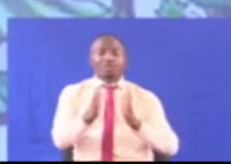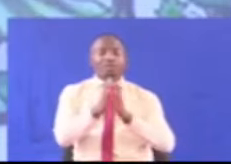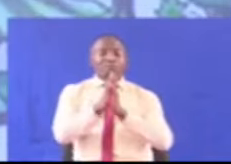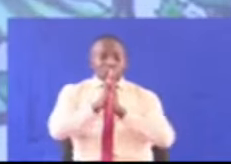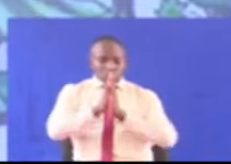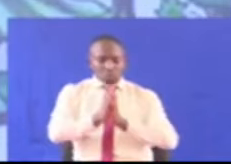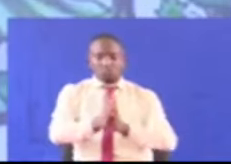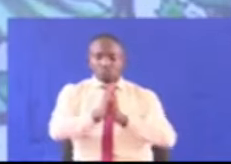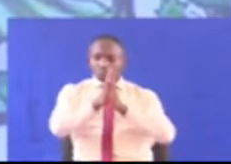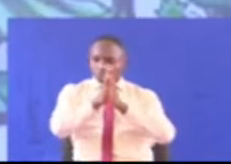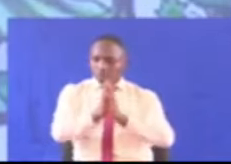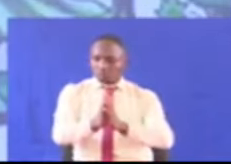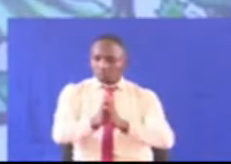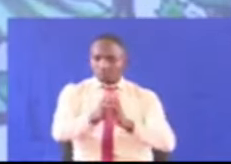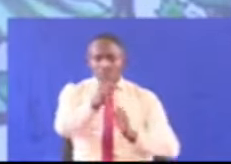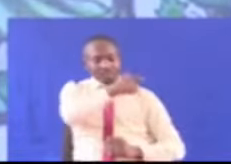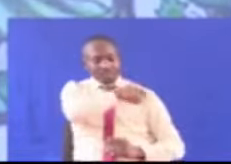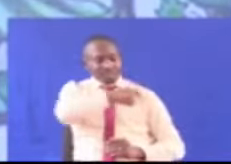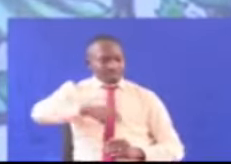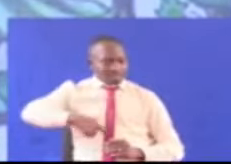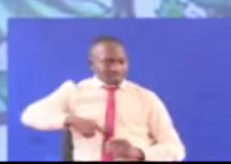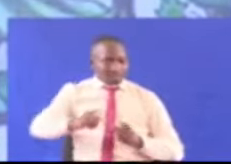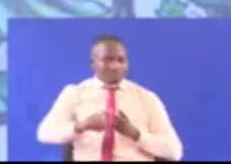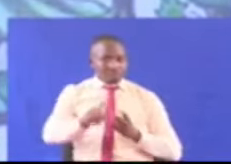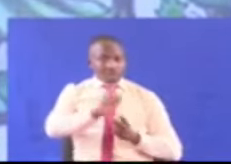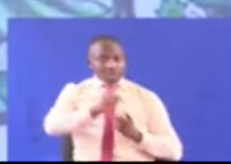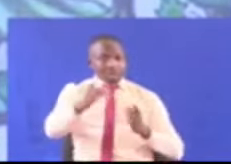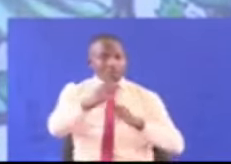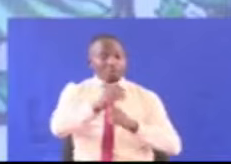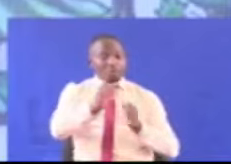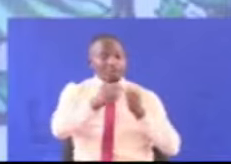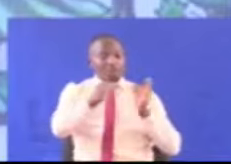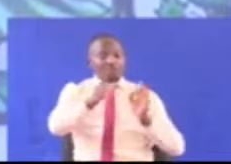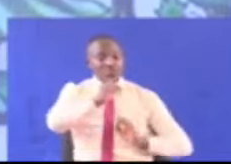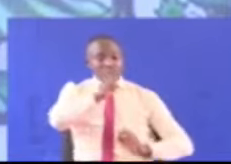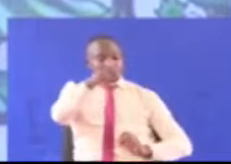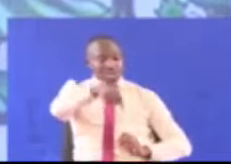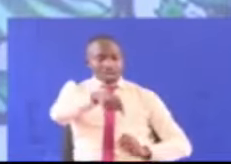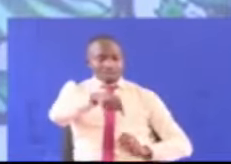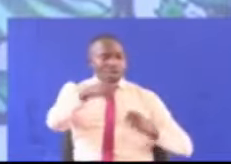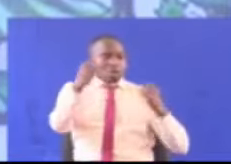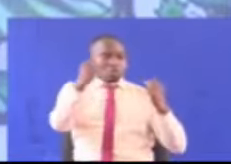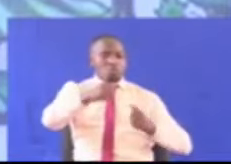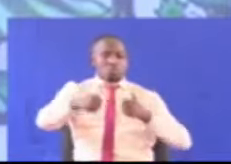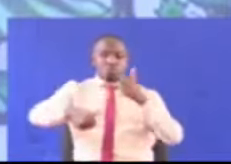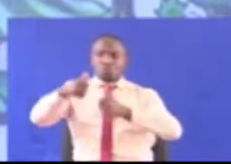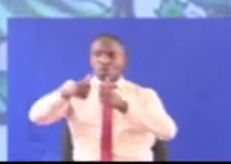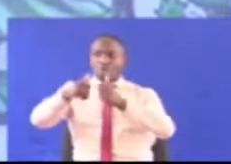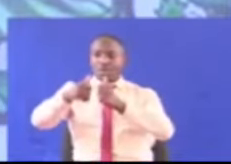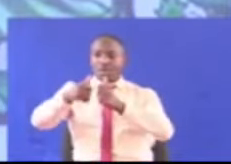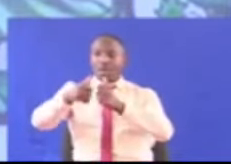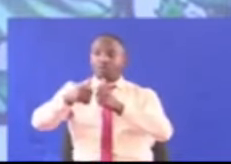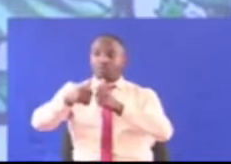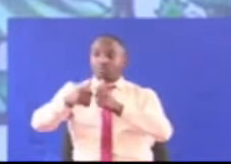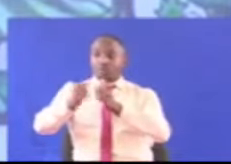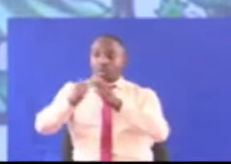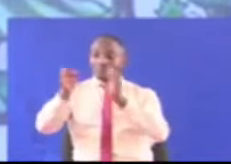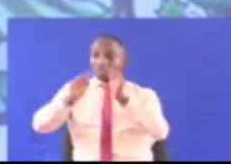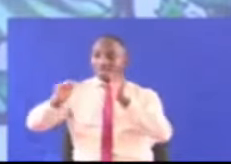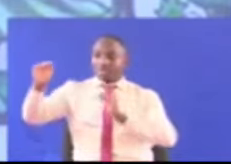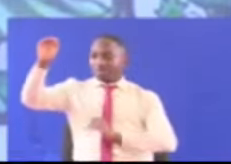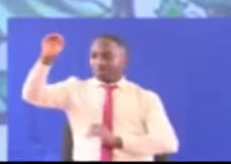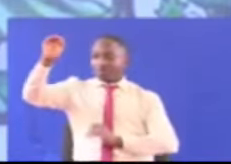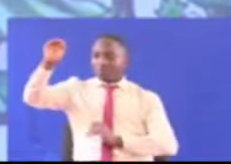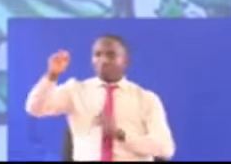sana sana kwa sababu bila hii nafasi nisingeweza kwenda kugombea huko. Lakini Mungu aliyeyajua haya